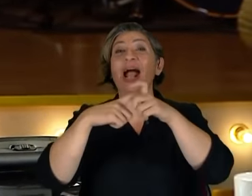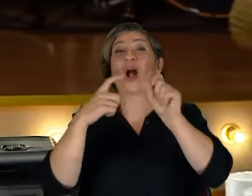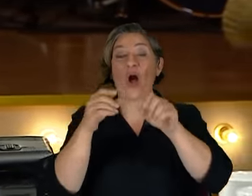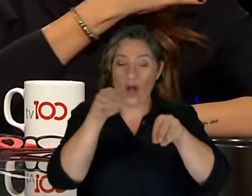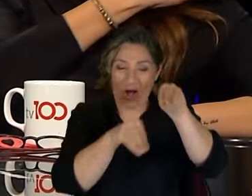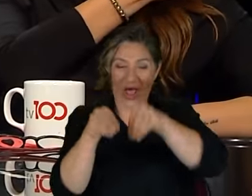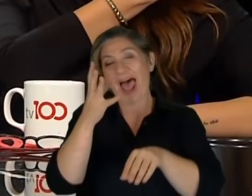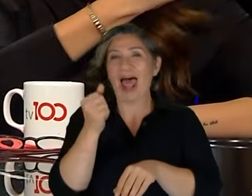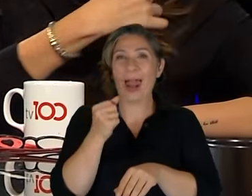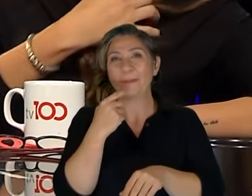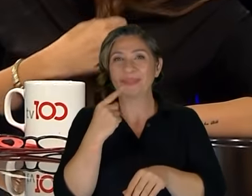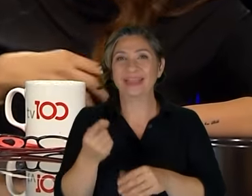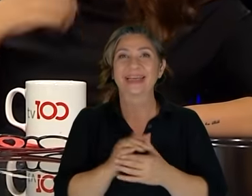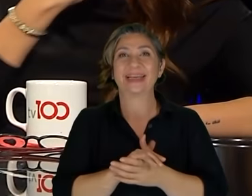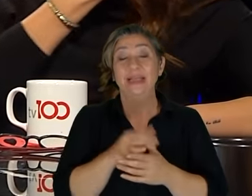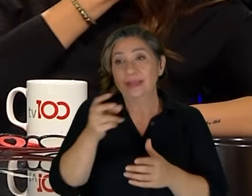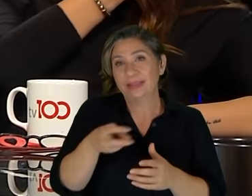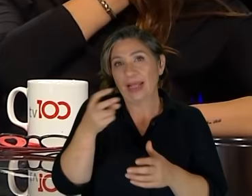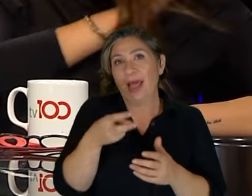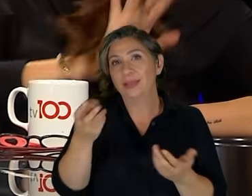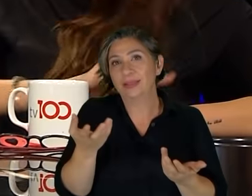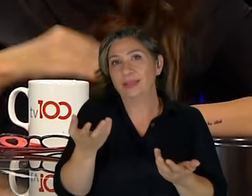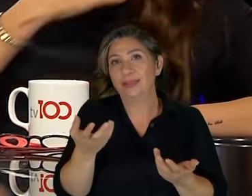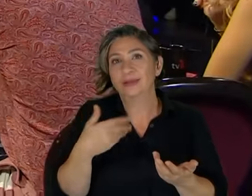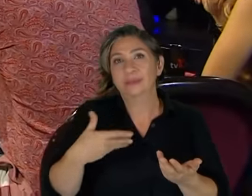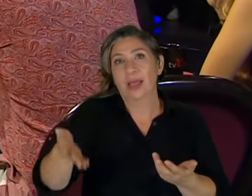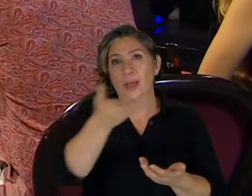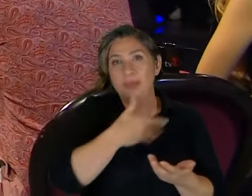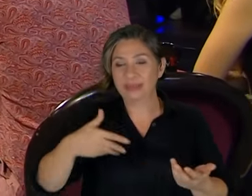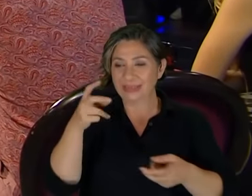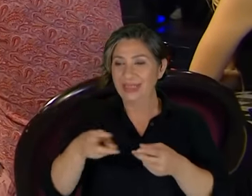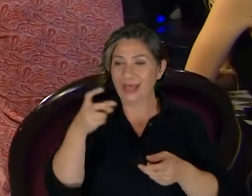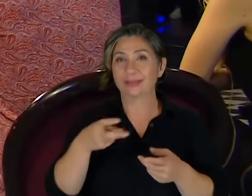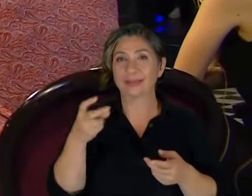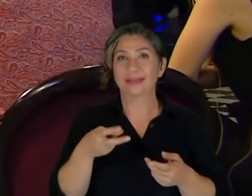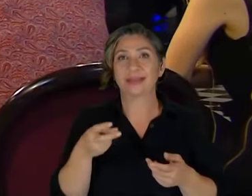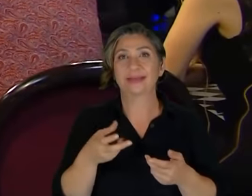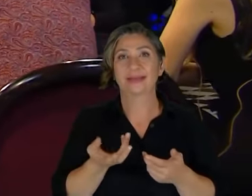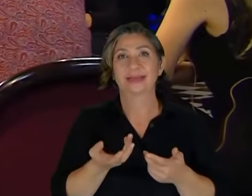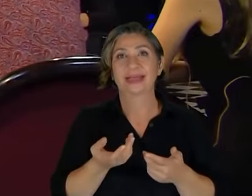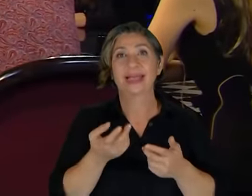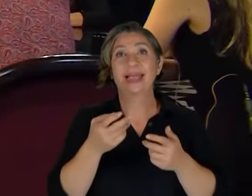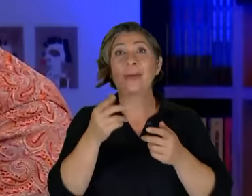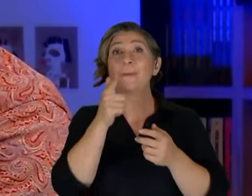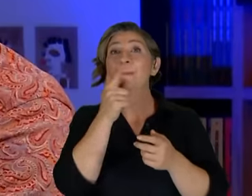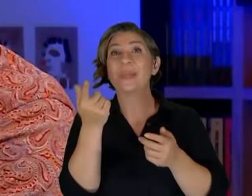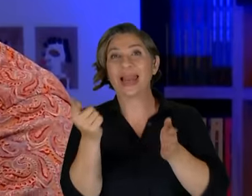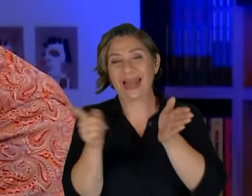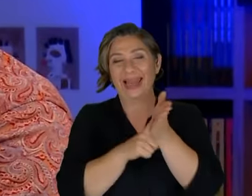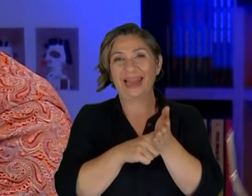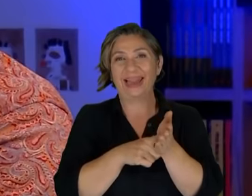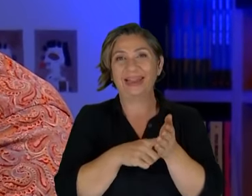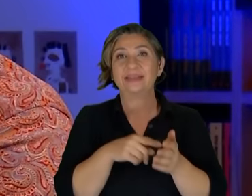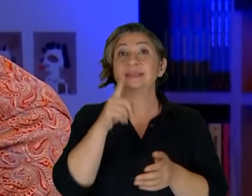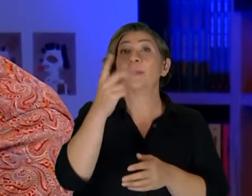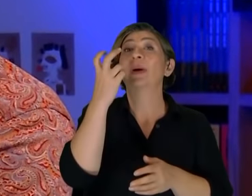dedi. Lego evet ama yani tren değil mi o zaman biz hepimiz vallahi hepimiz tren. Beni katma hepimiz diye bana bakma.